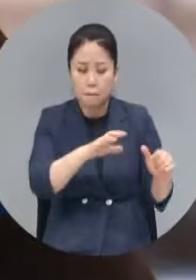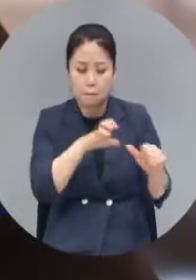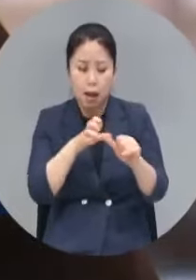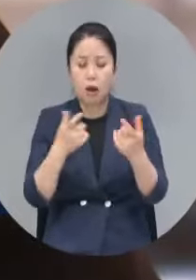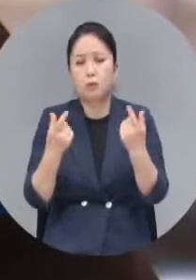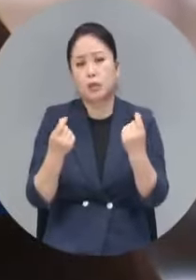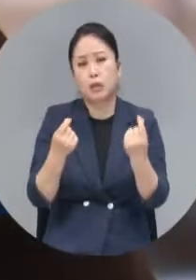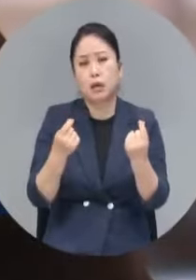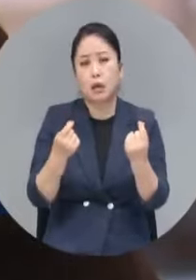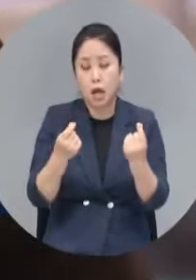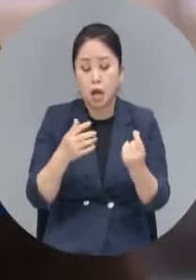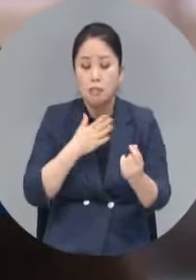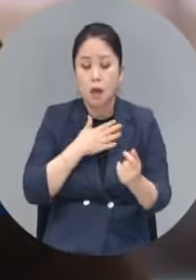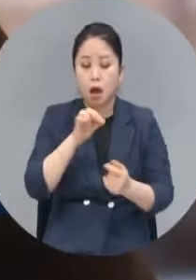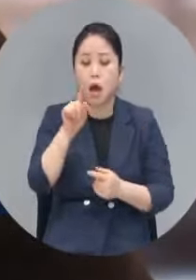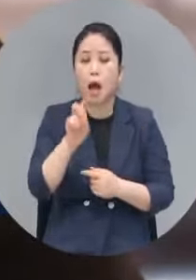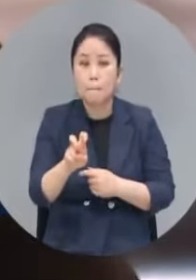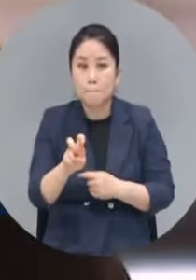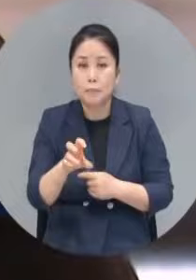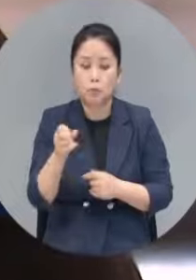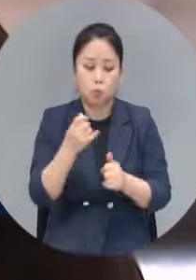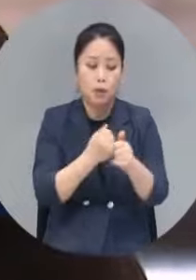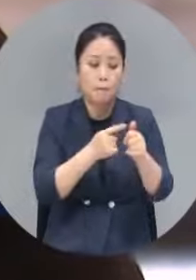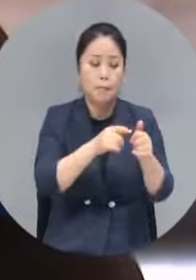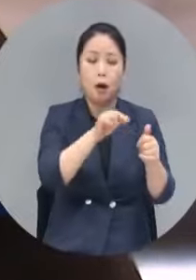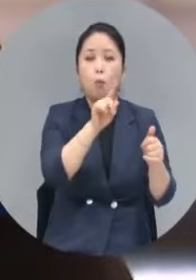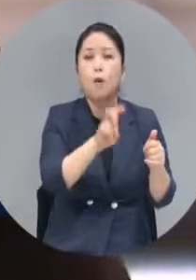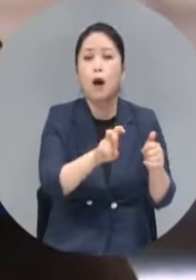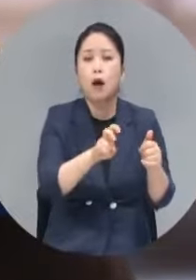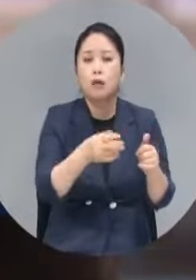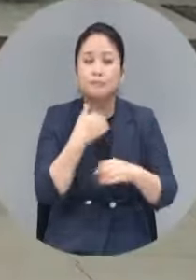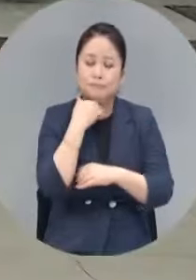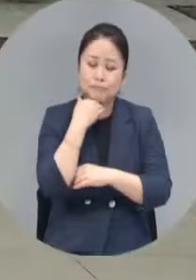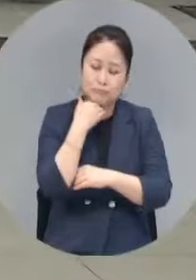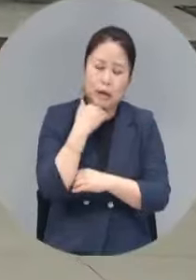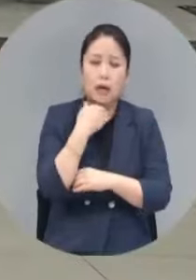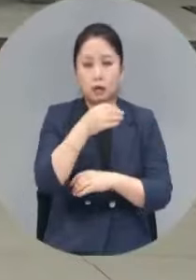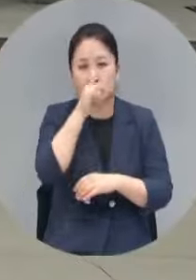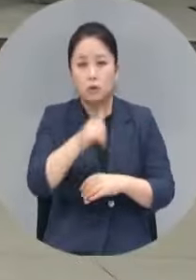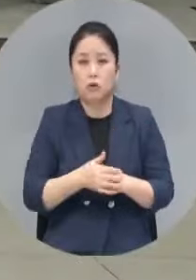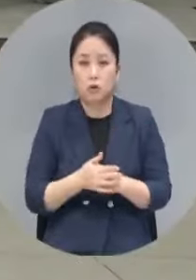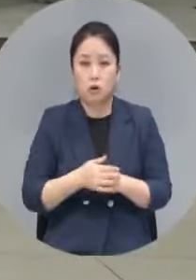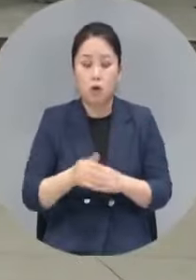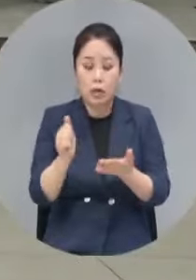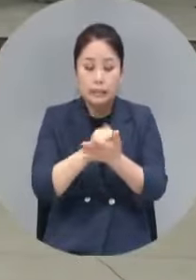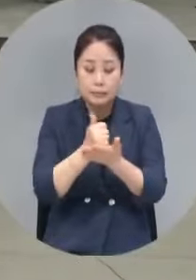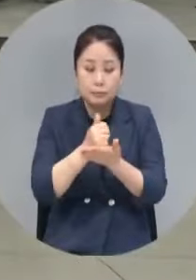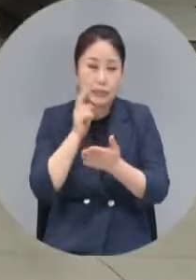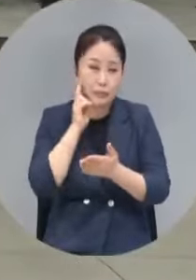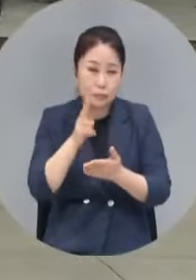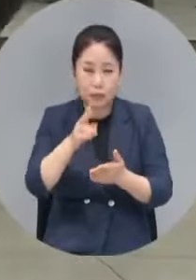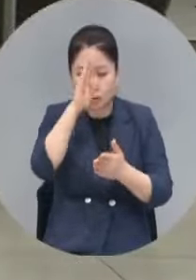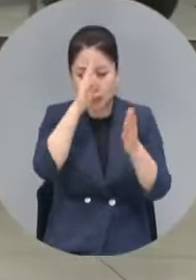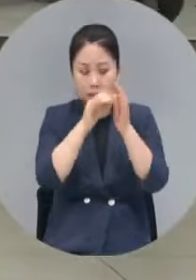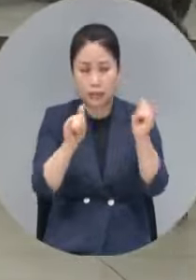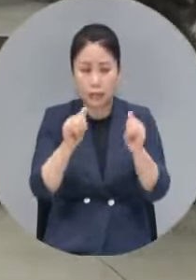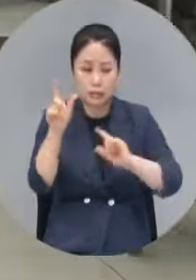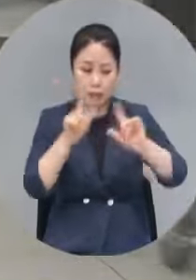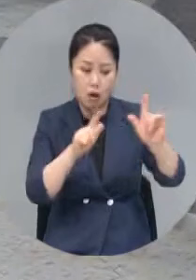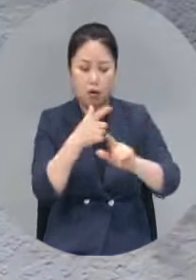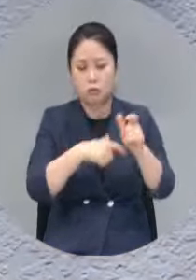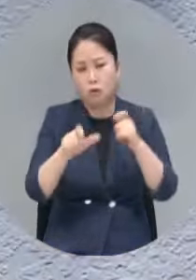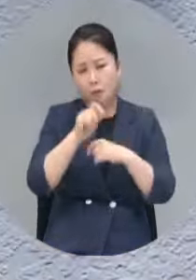지금 암 환자고. 몇 시간을 진이 빠지도록 기다리고 있는데. 중증 환자들의 상황은 더욱 나빠지고